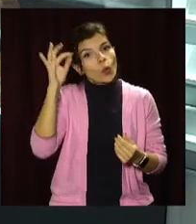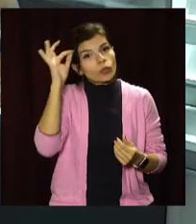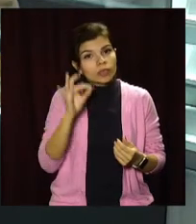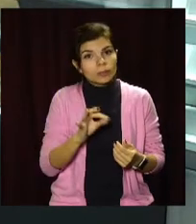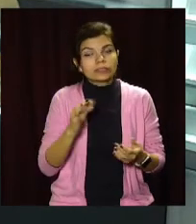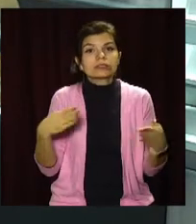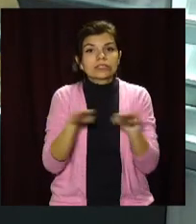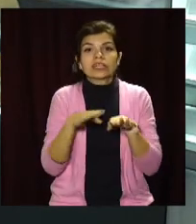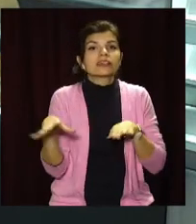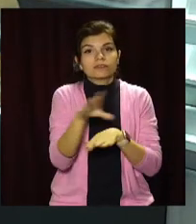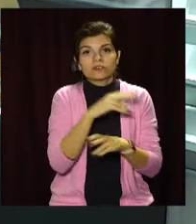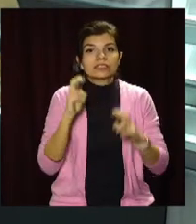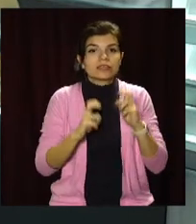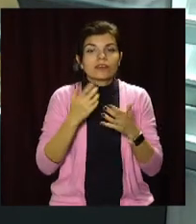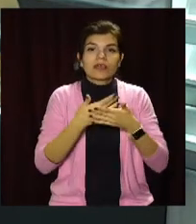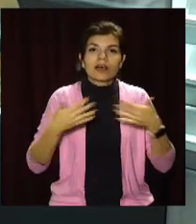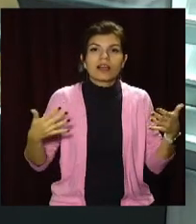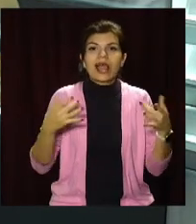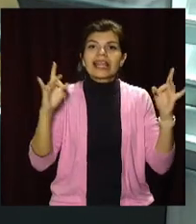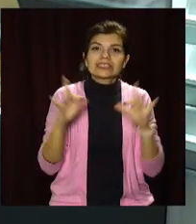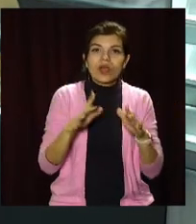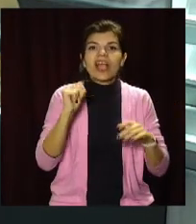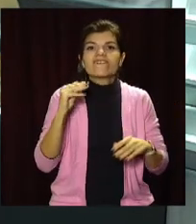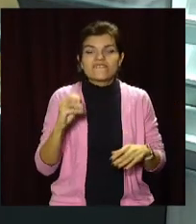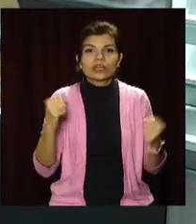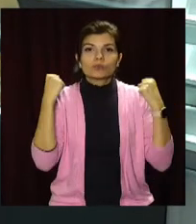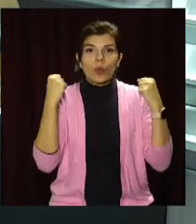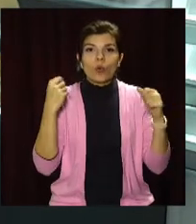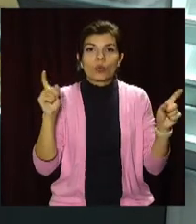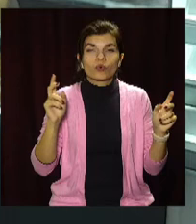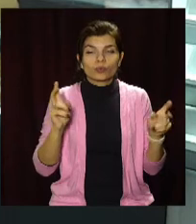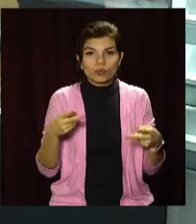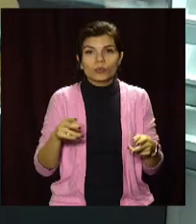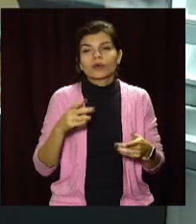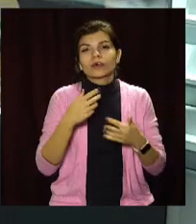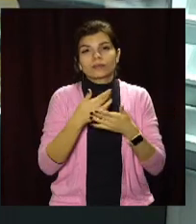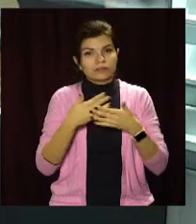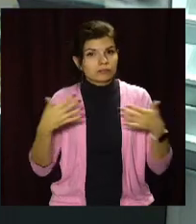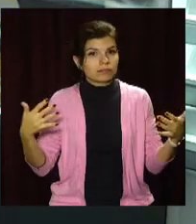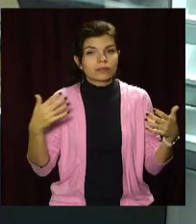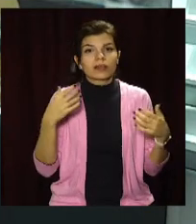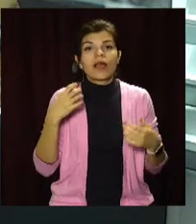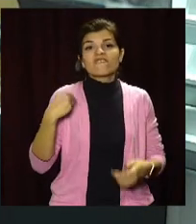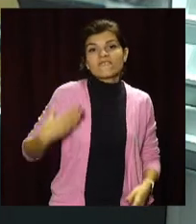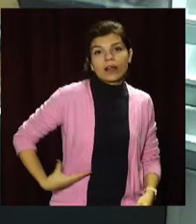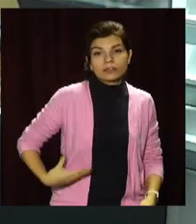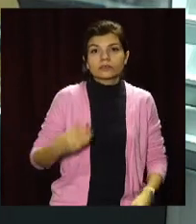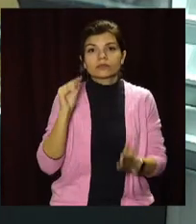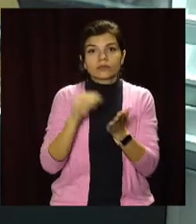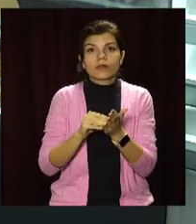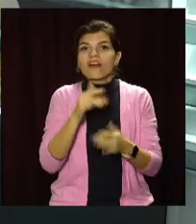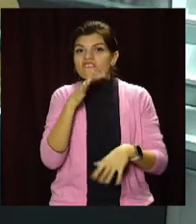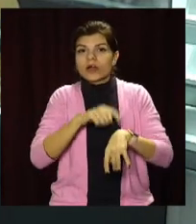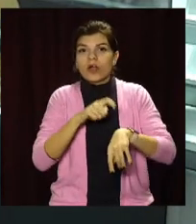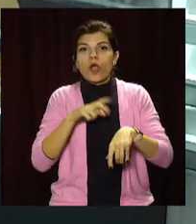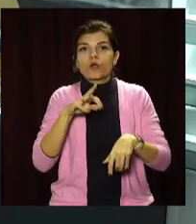Німеччині закриті всі підприємства дозвілля – ресторани, кафе, спортклуби та заклади б'юті-індустрії. У Франції запровадили